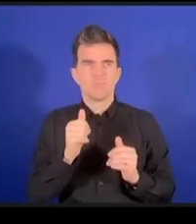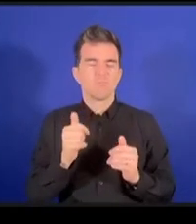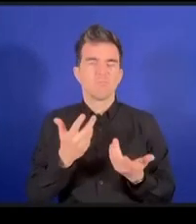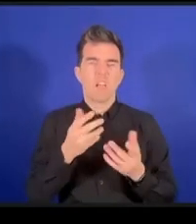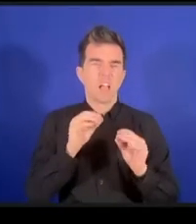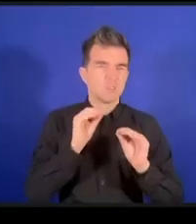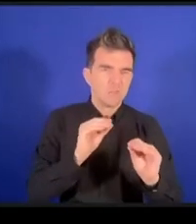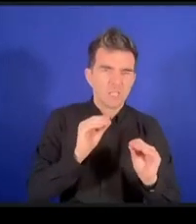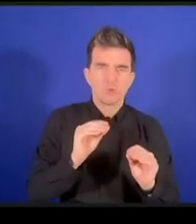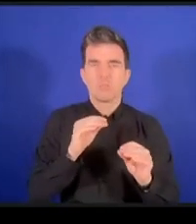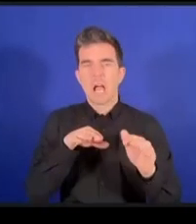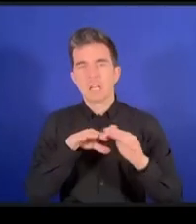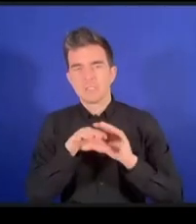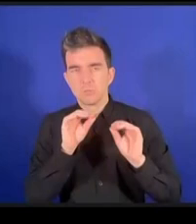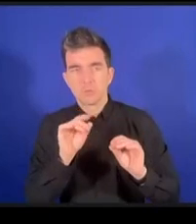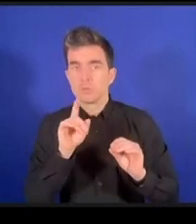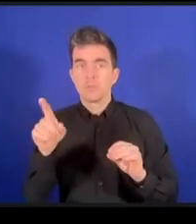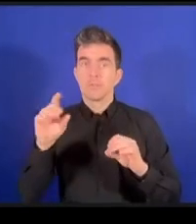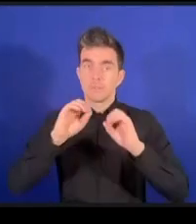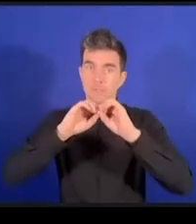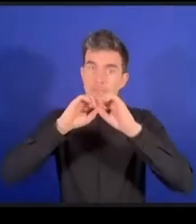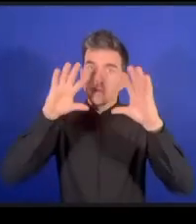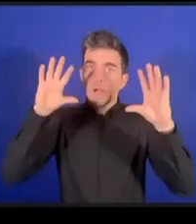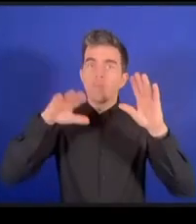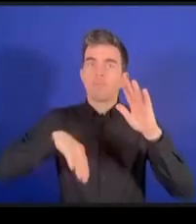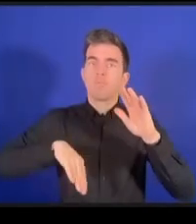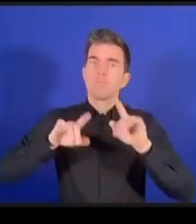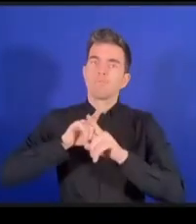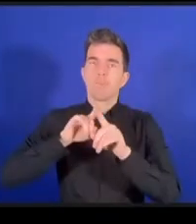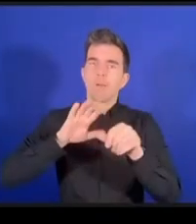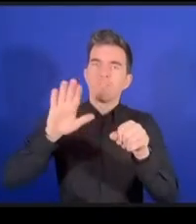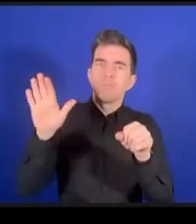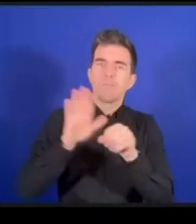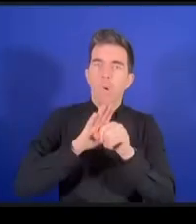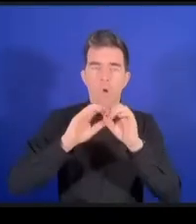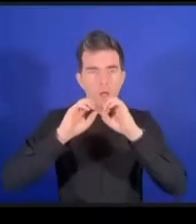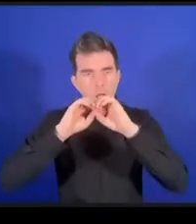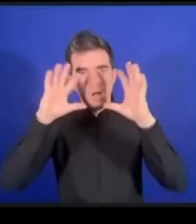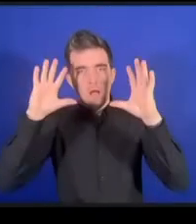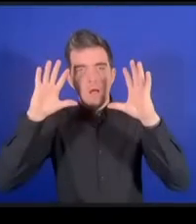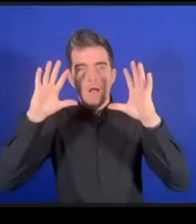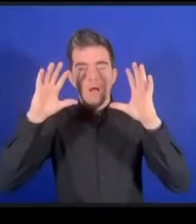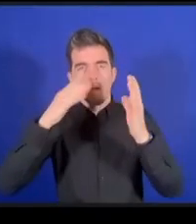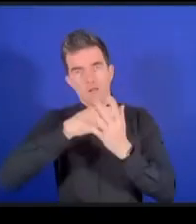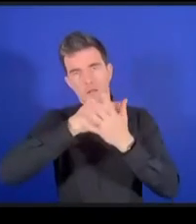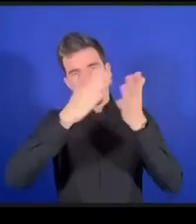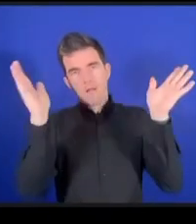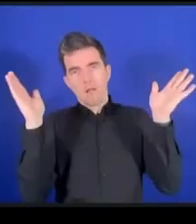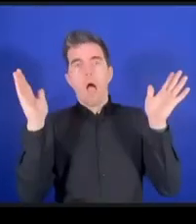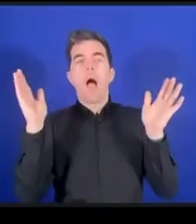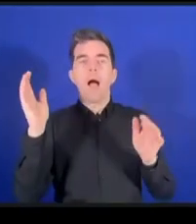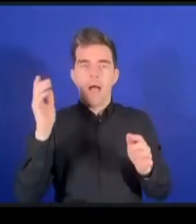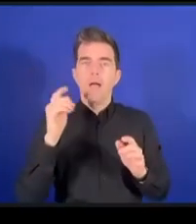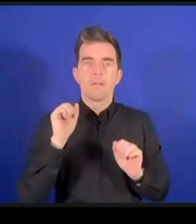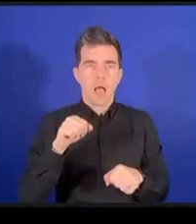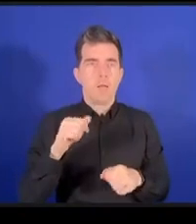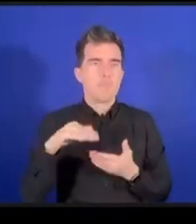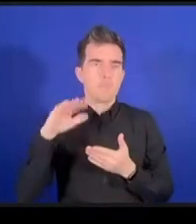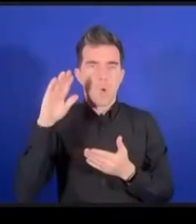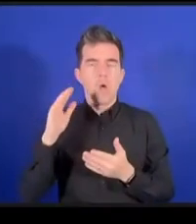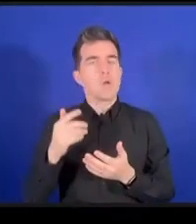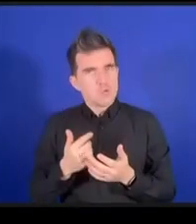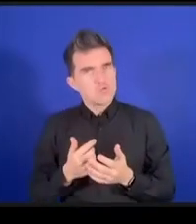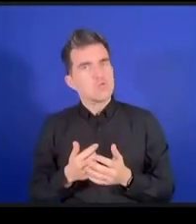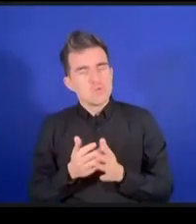более широкую целостную картину это было бы полезно поэтому мне кажется было бы интересно попробовать найти